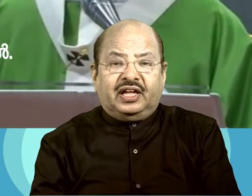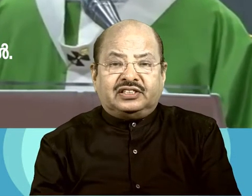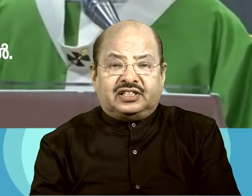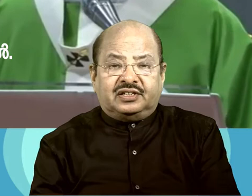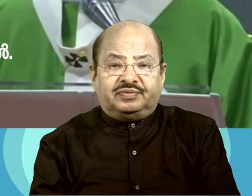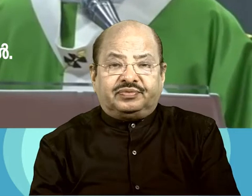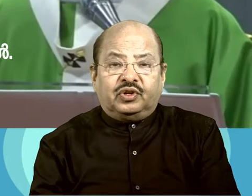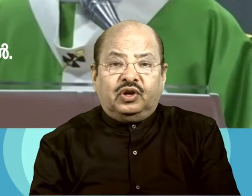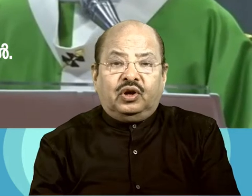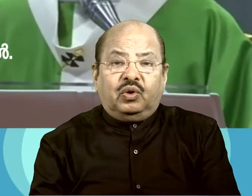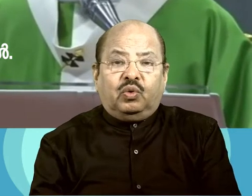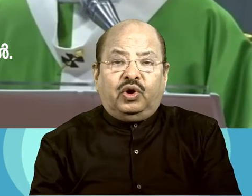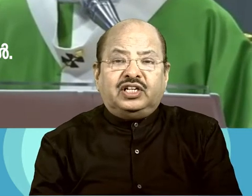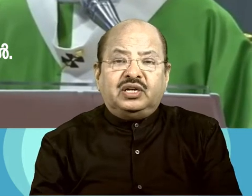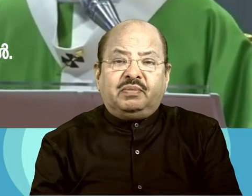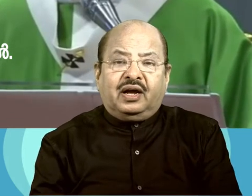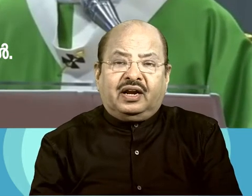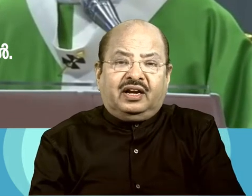45.